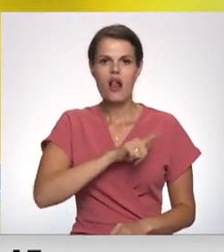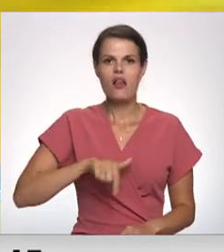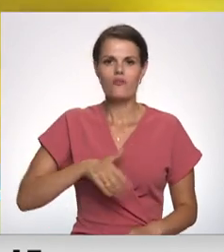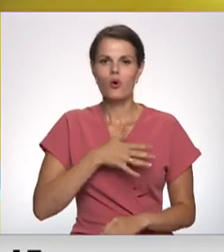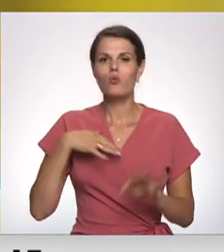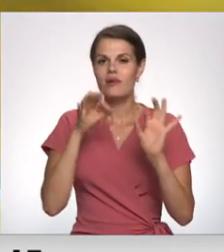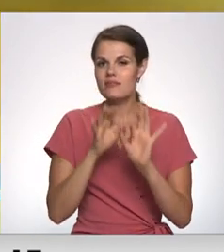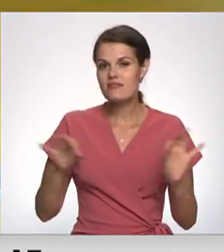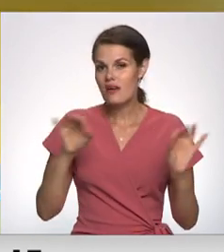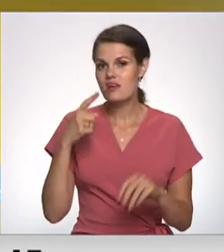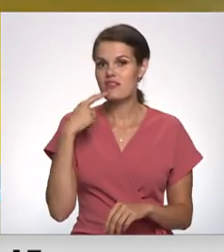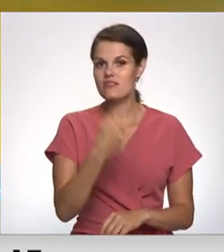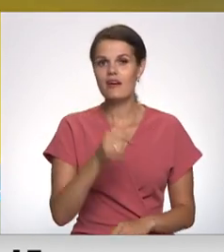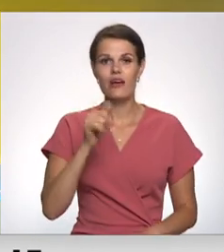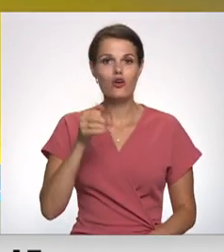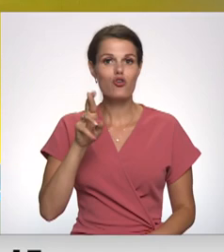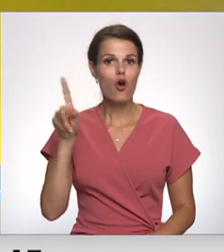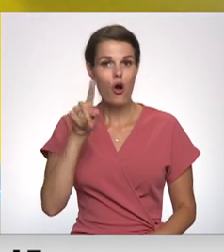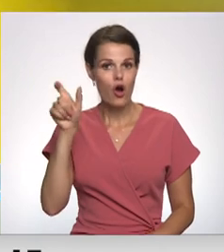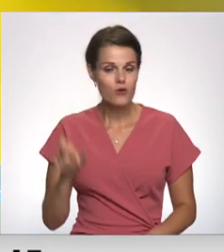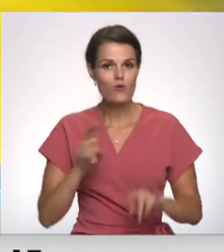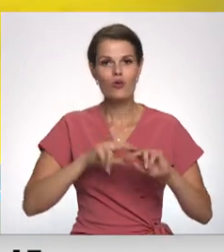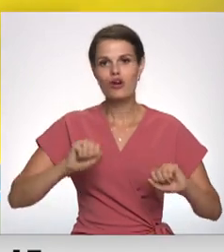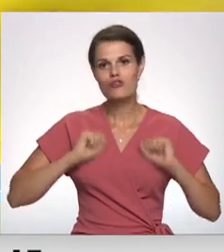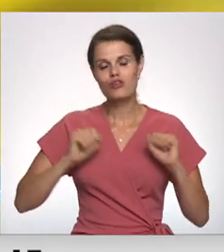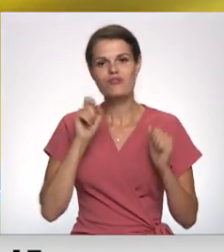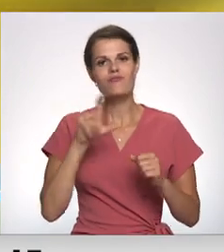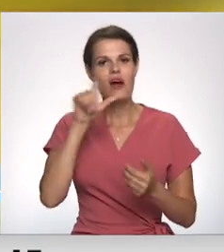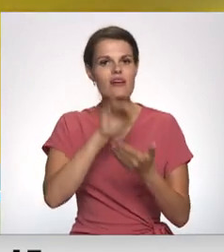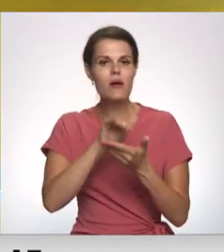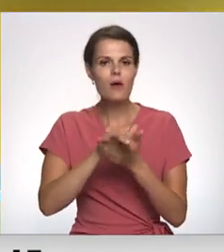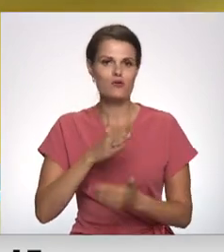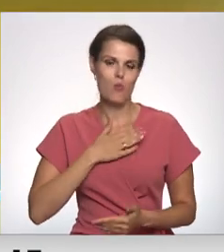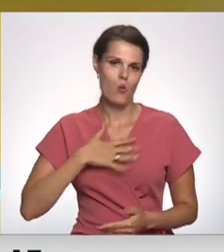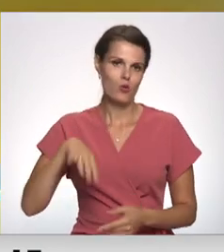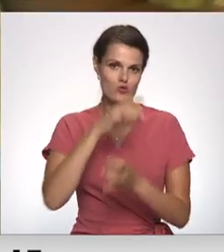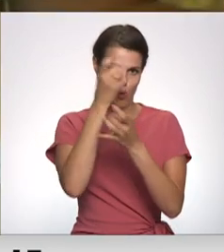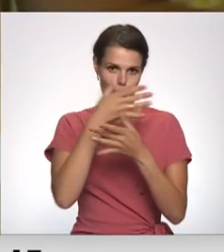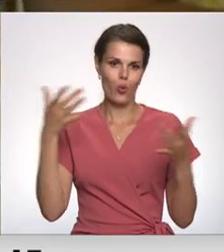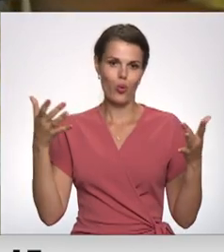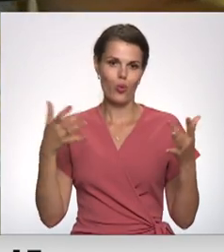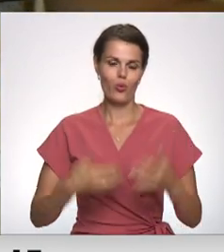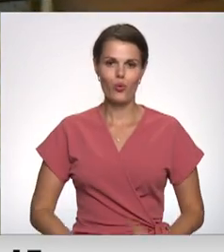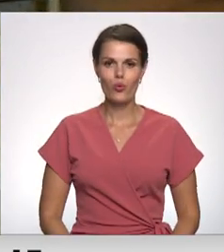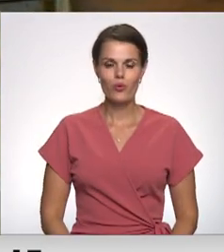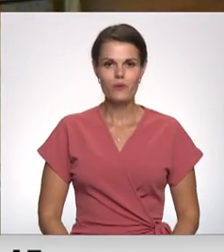ļoti skaista, tā saka Igors, un cenšas pēc iespējas vairāk iepazīt arī mūsu kultūru.